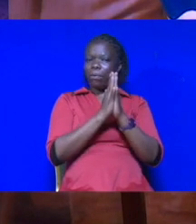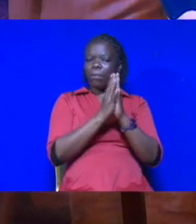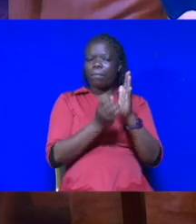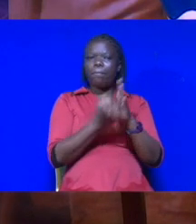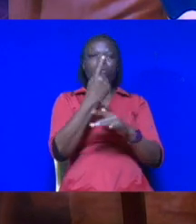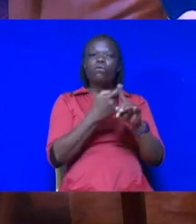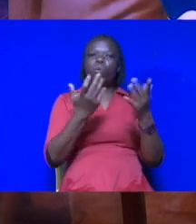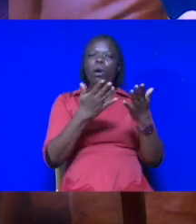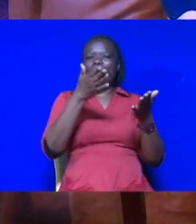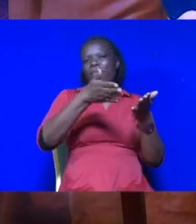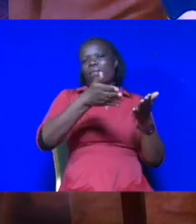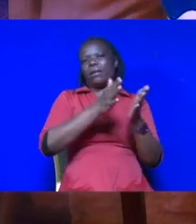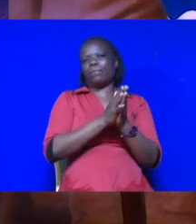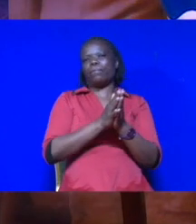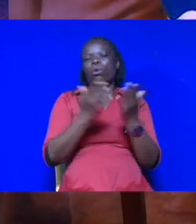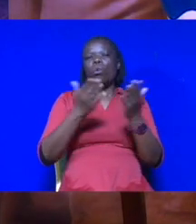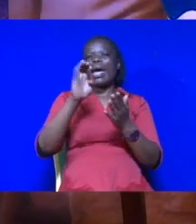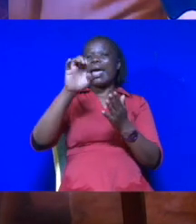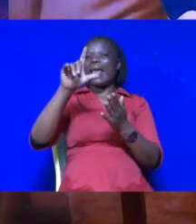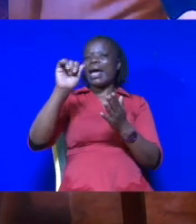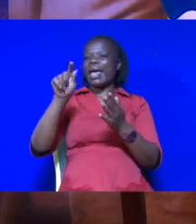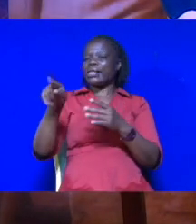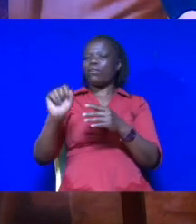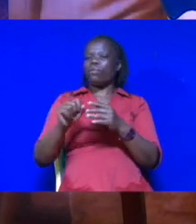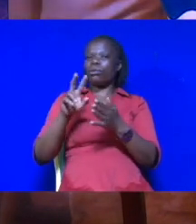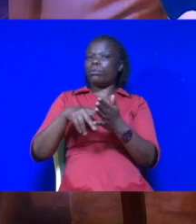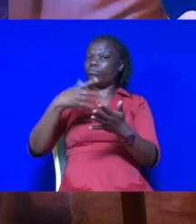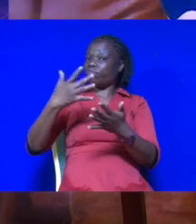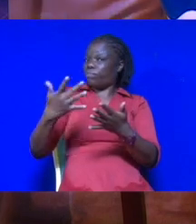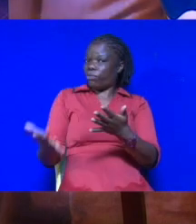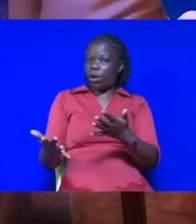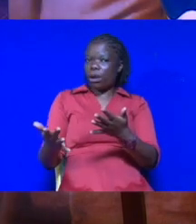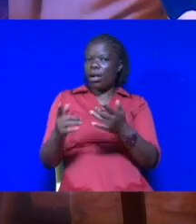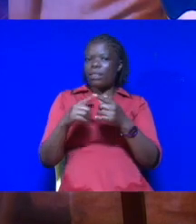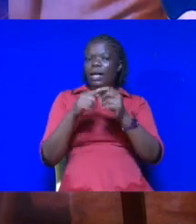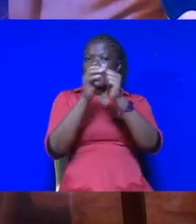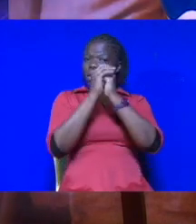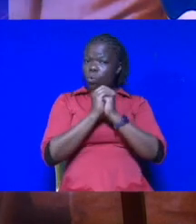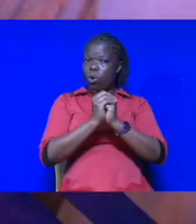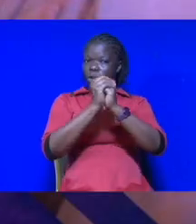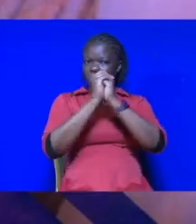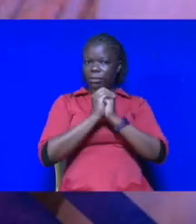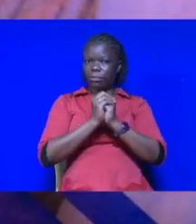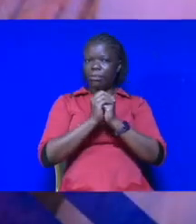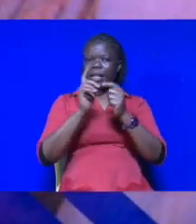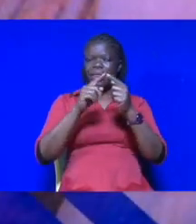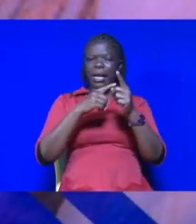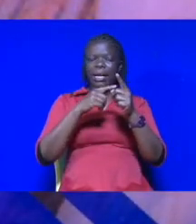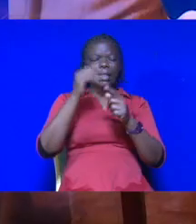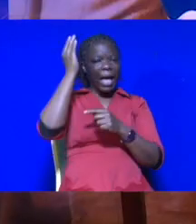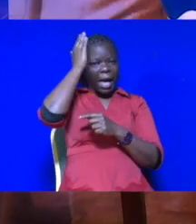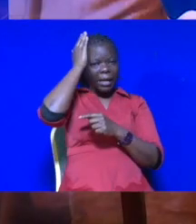tu. Elia anaanguka chini, anasujudia, kisha kichwa chake